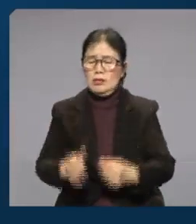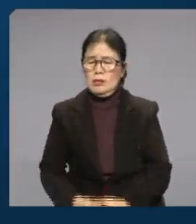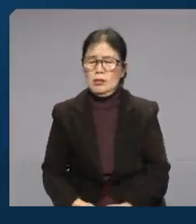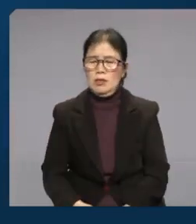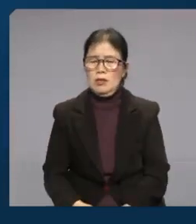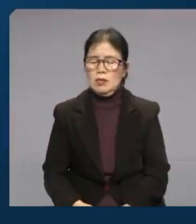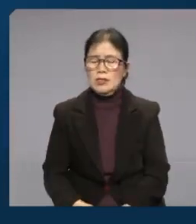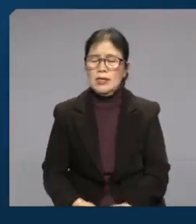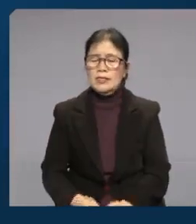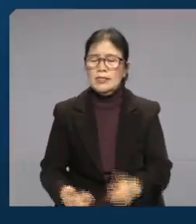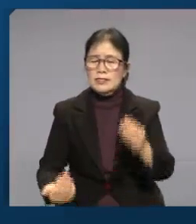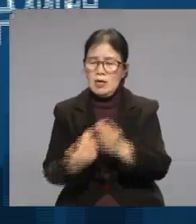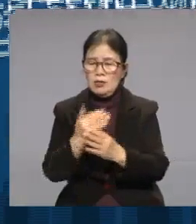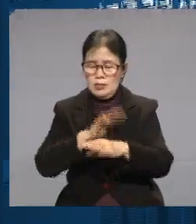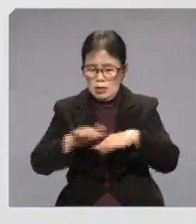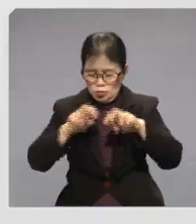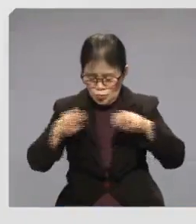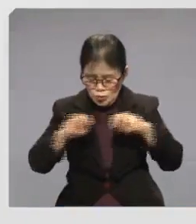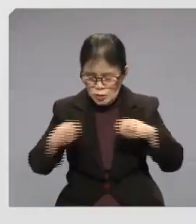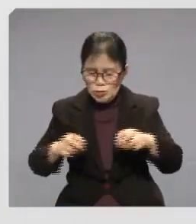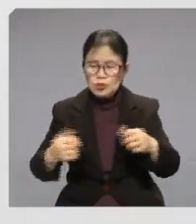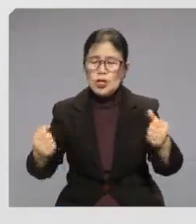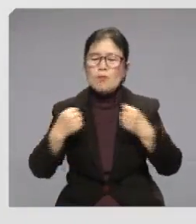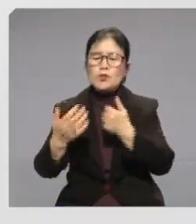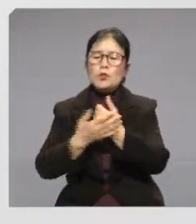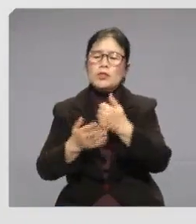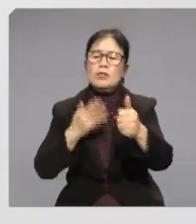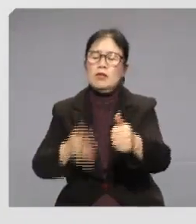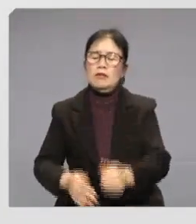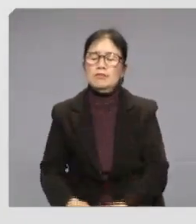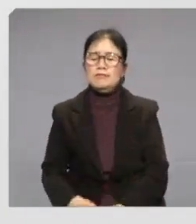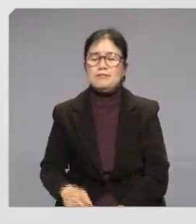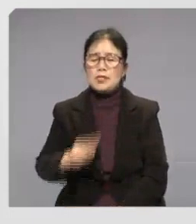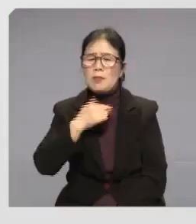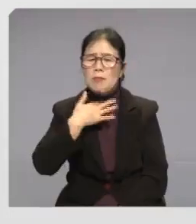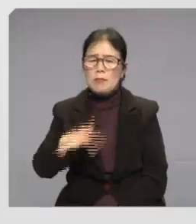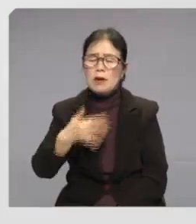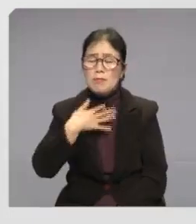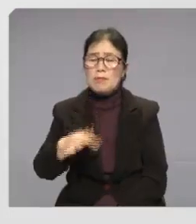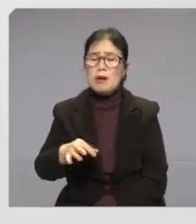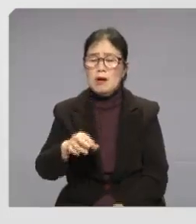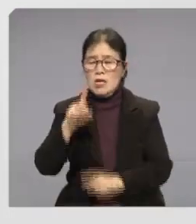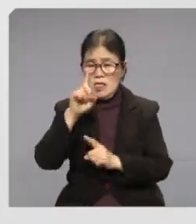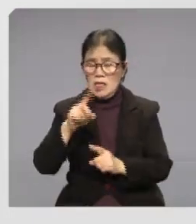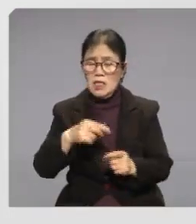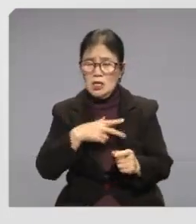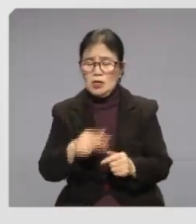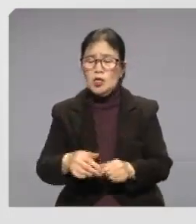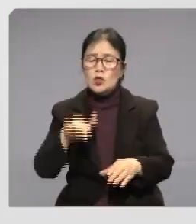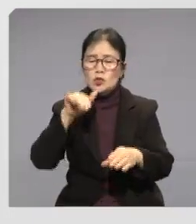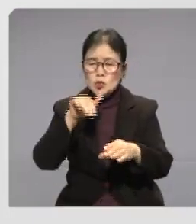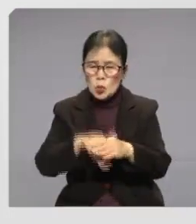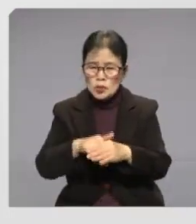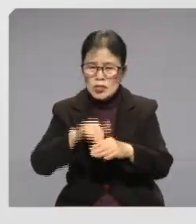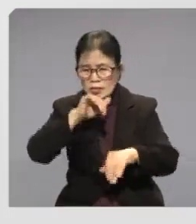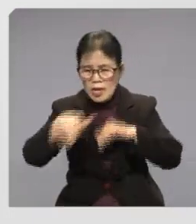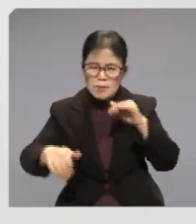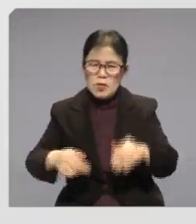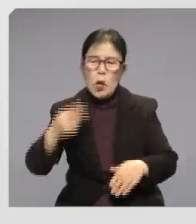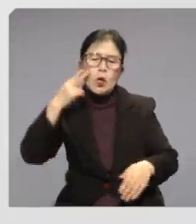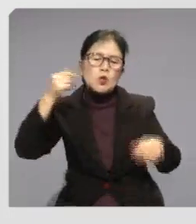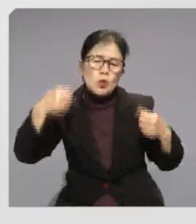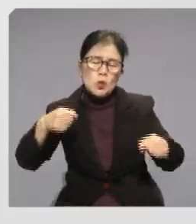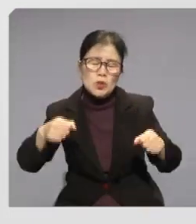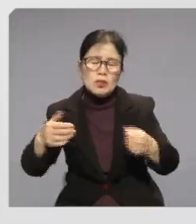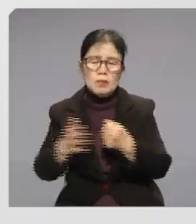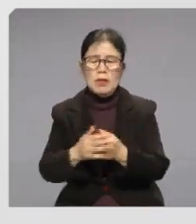있다고 지적했습니다. 혐의를 부인해온 이 의원은 노골적인 총선 개입용 쇼라며 법적